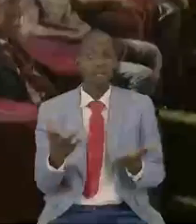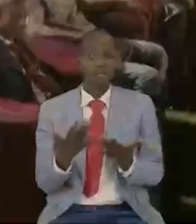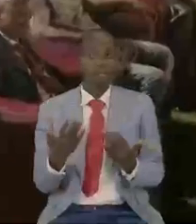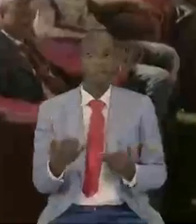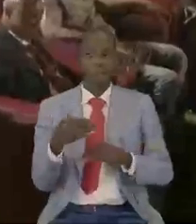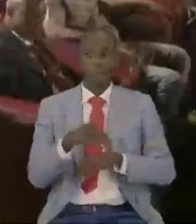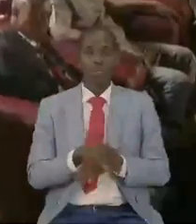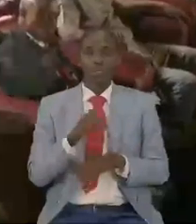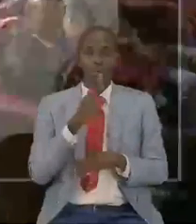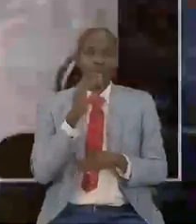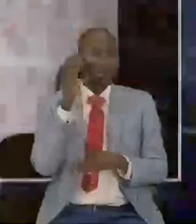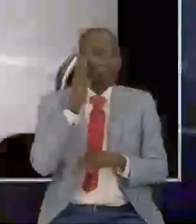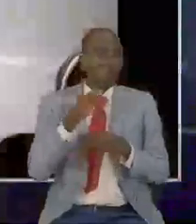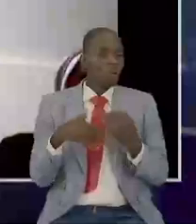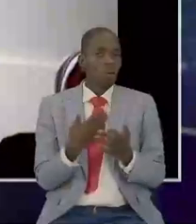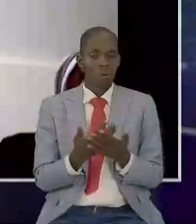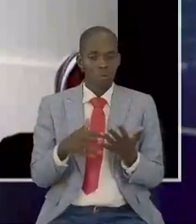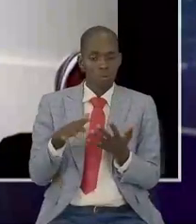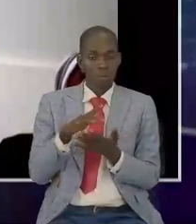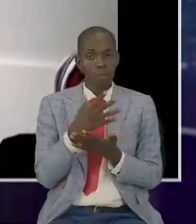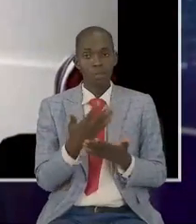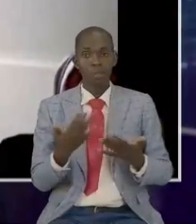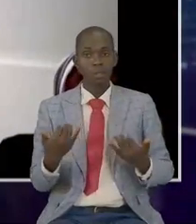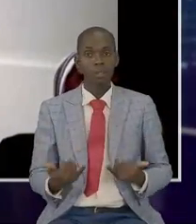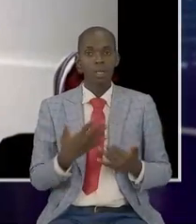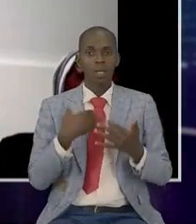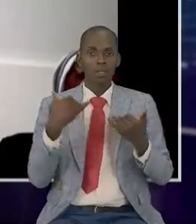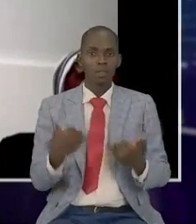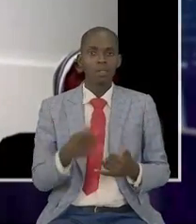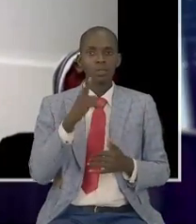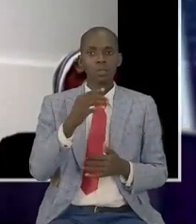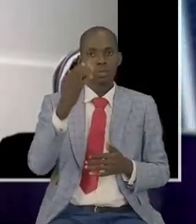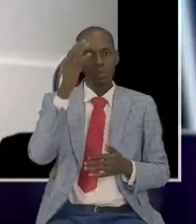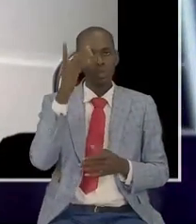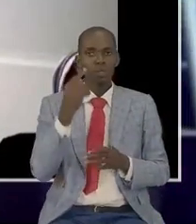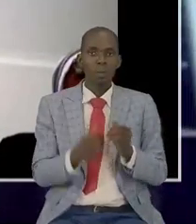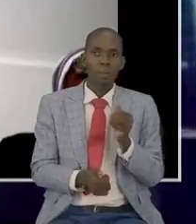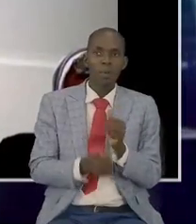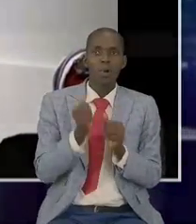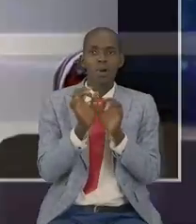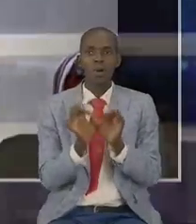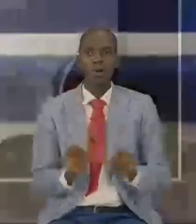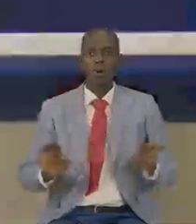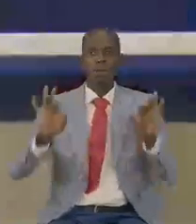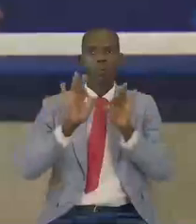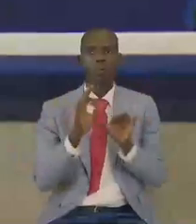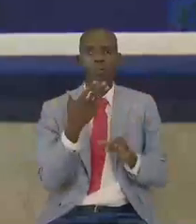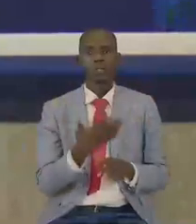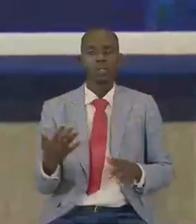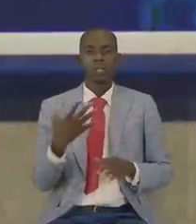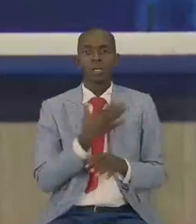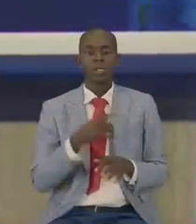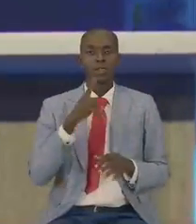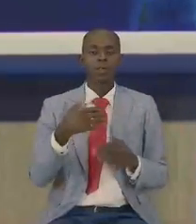entends tout cela ce soir. Maintenant, tu connais la chose la plus importante et tu as la plus